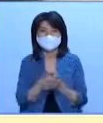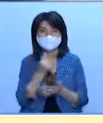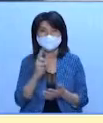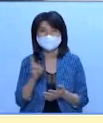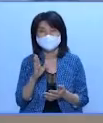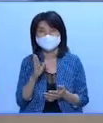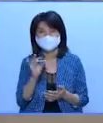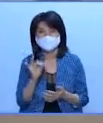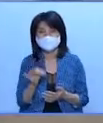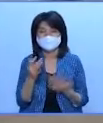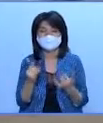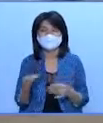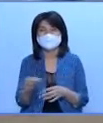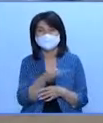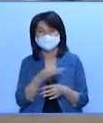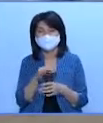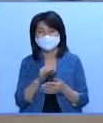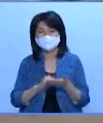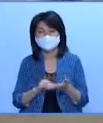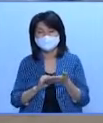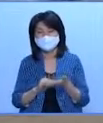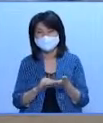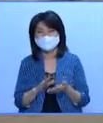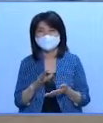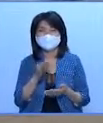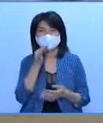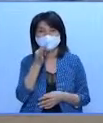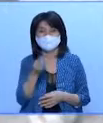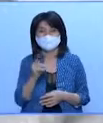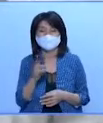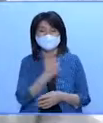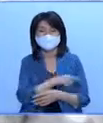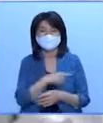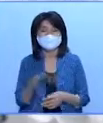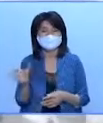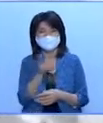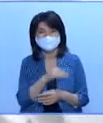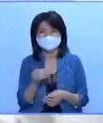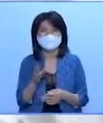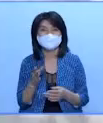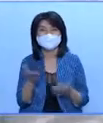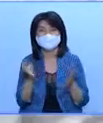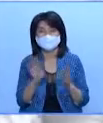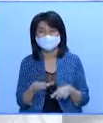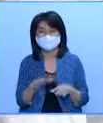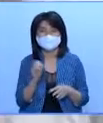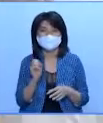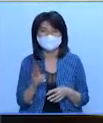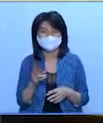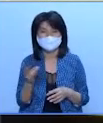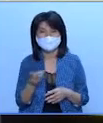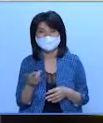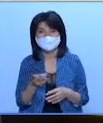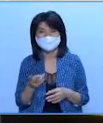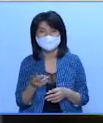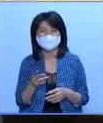облыстық әкімдіктің баспасөз қызметі жазбаша мәлімдеме жасап, медициналық қызметкерлердің барлық әрекеттер мен жабдықтары шақыру картасына, нұсқаулықтарға